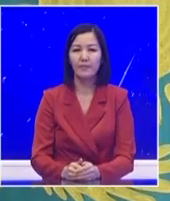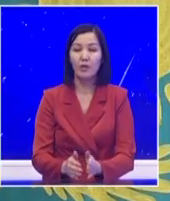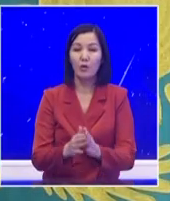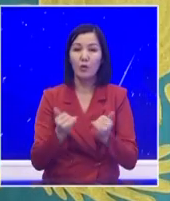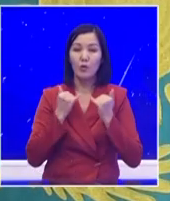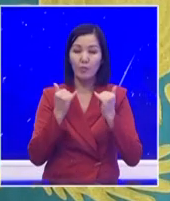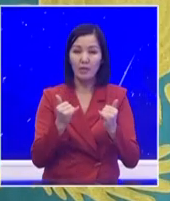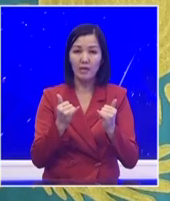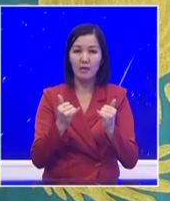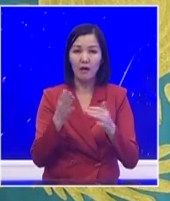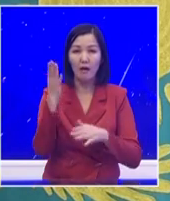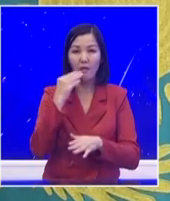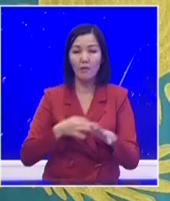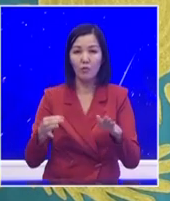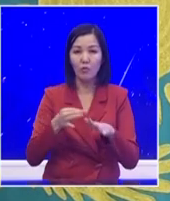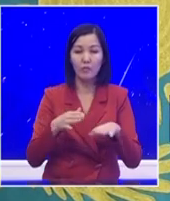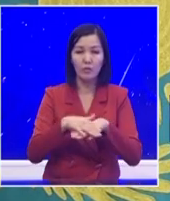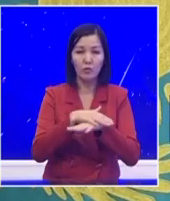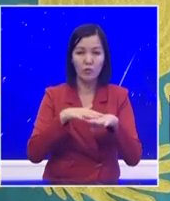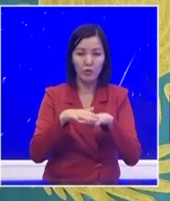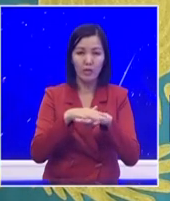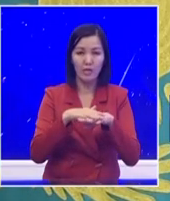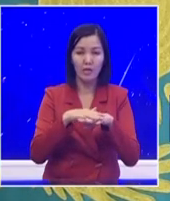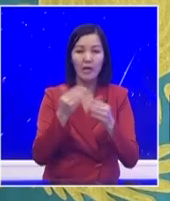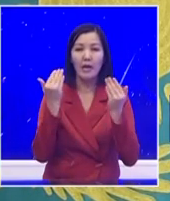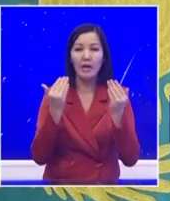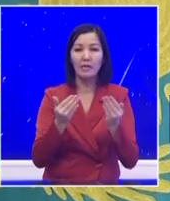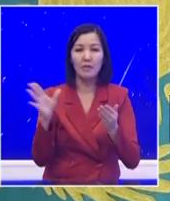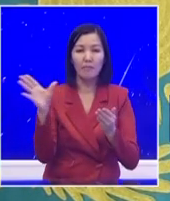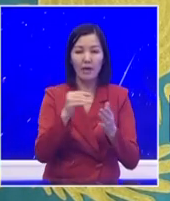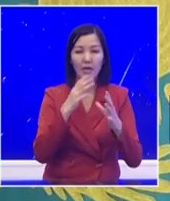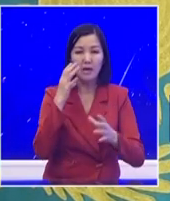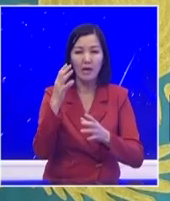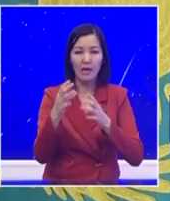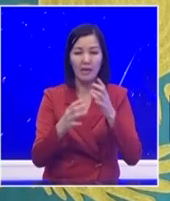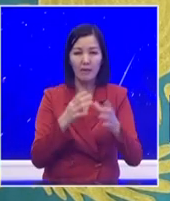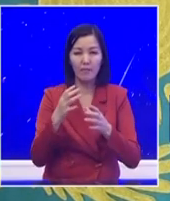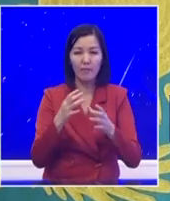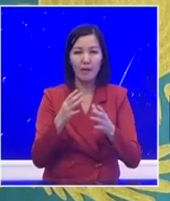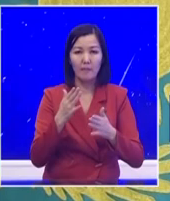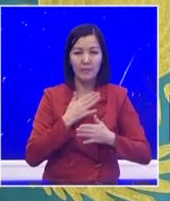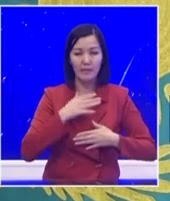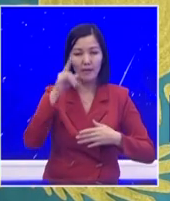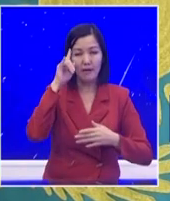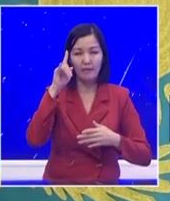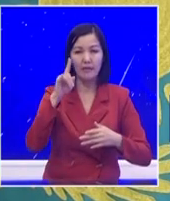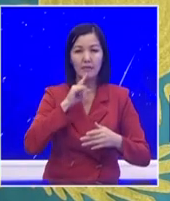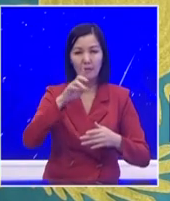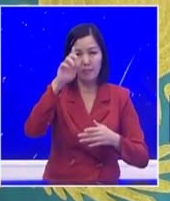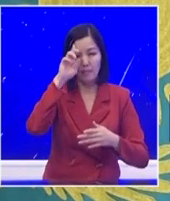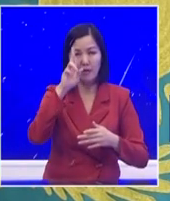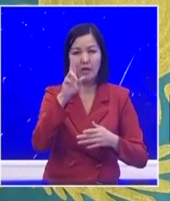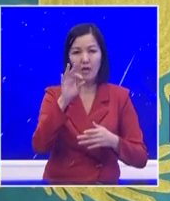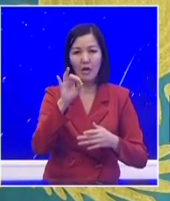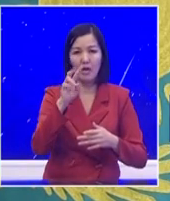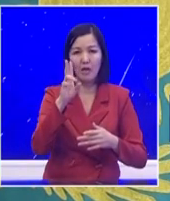Құрметті Алматы облысының тұрғындары, қазір бүкіл әлем, оның ішінде біздің елімізде